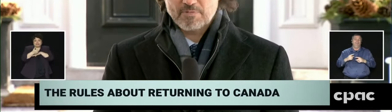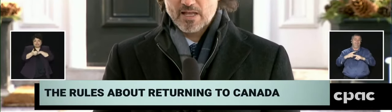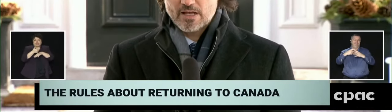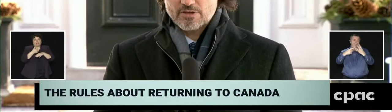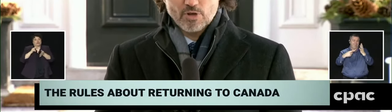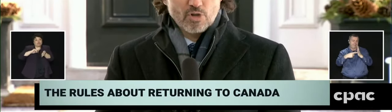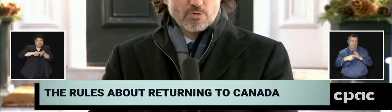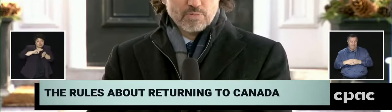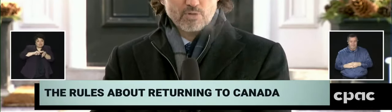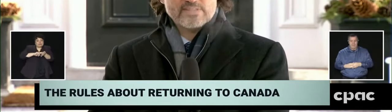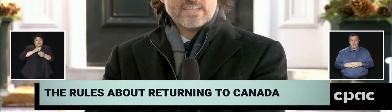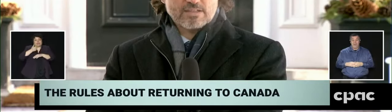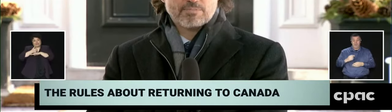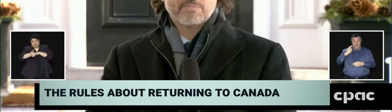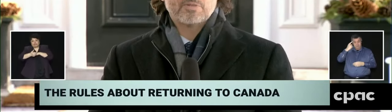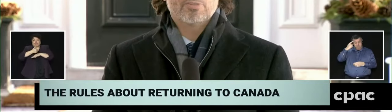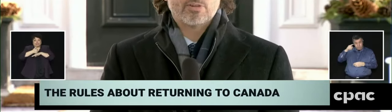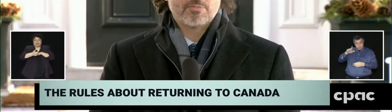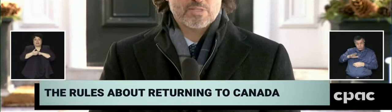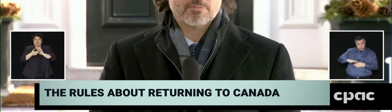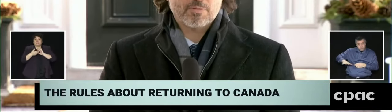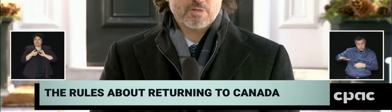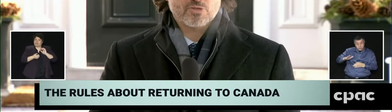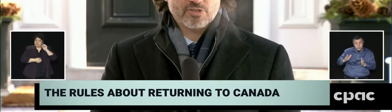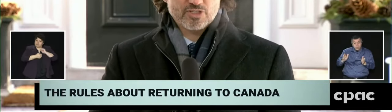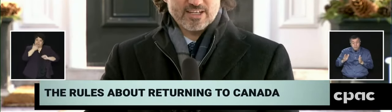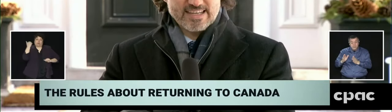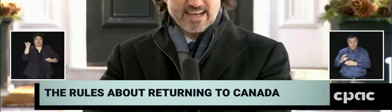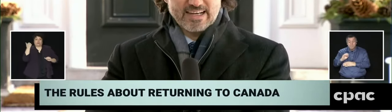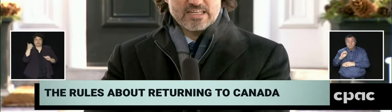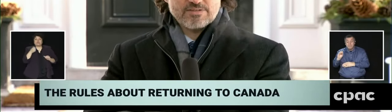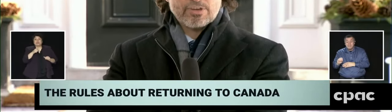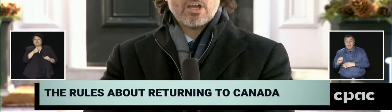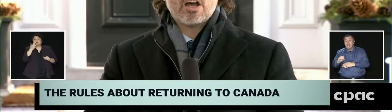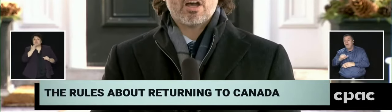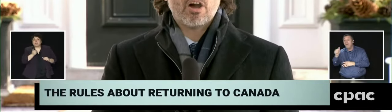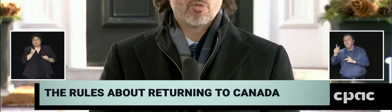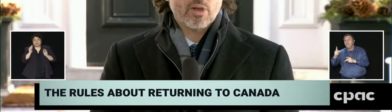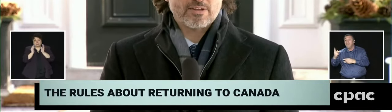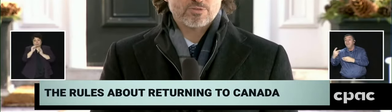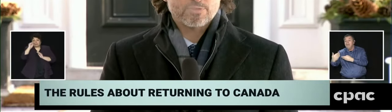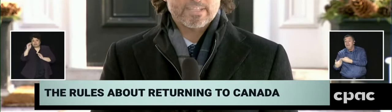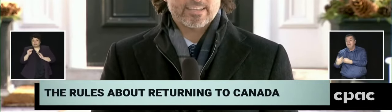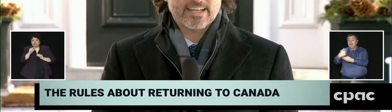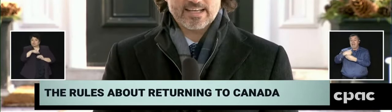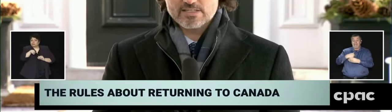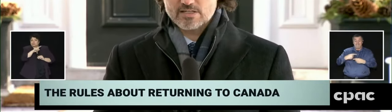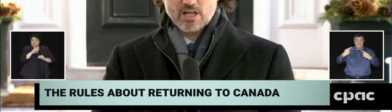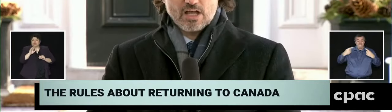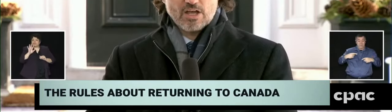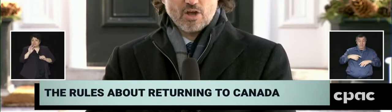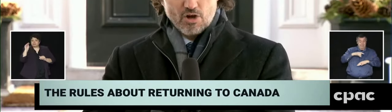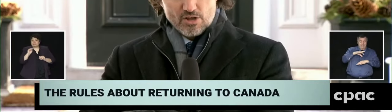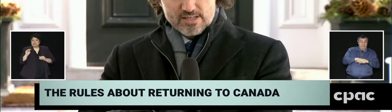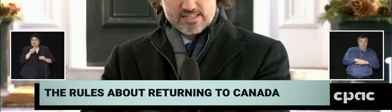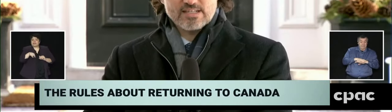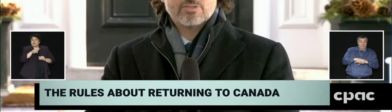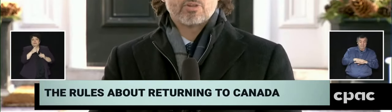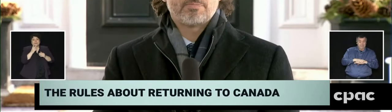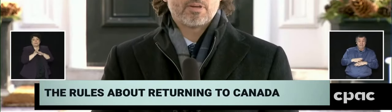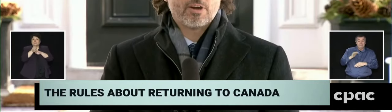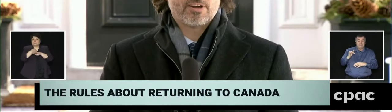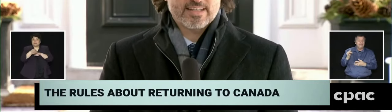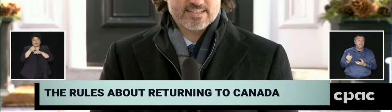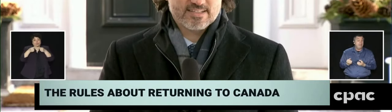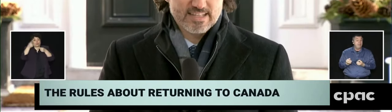niveau-là. Donc, pour cette petite proportion de gens qui arrivent à nos frontières terrestres, s'ils